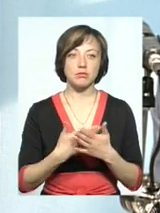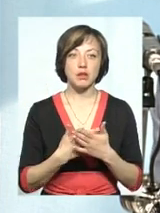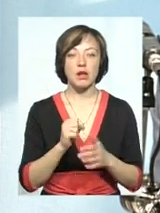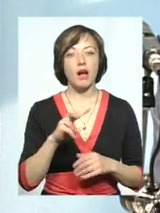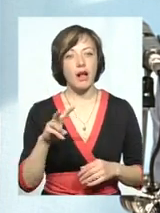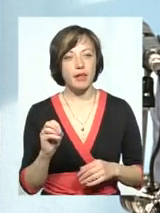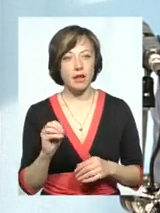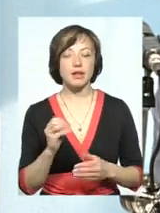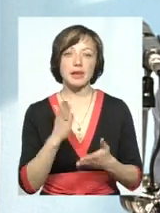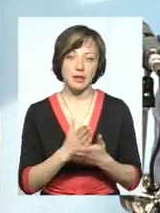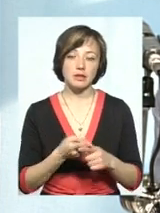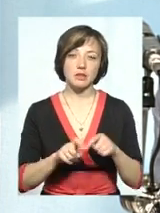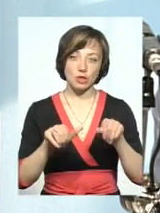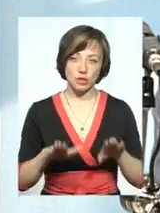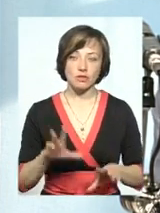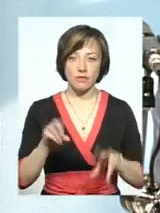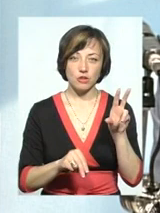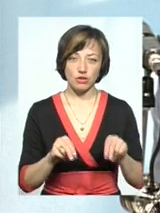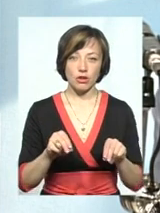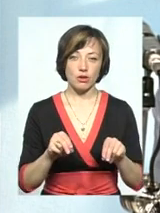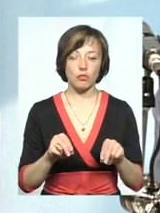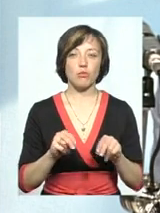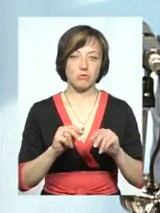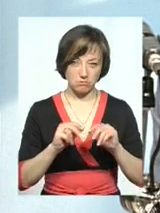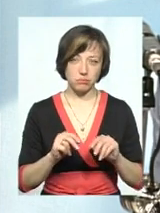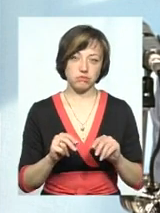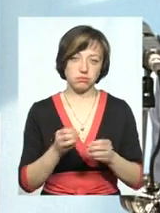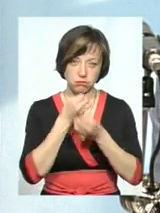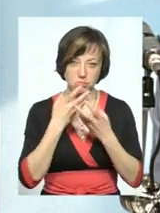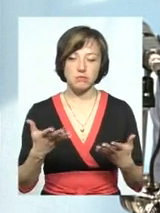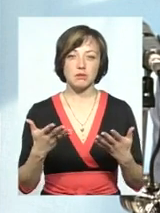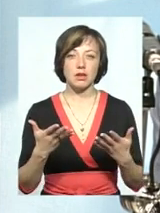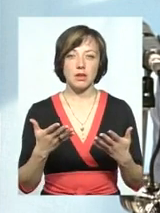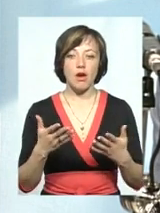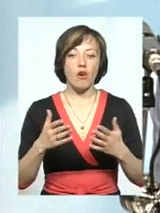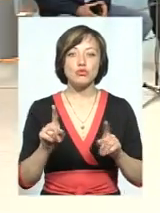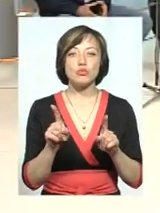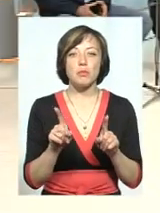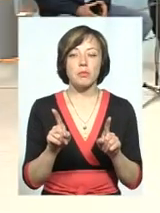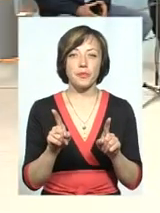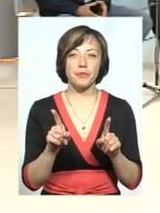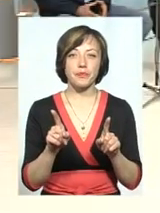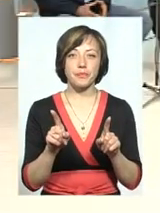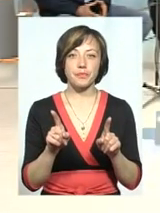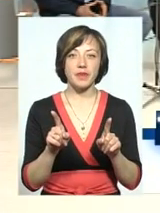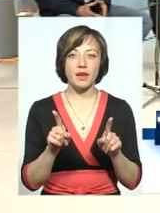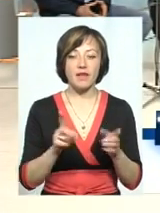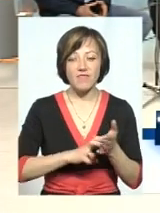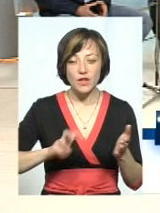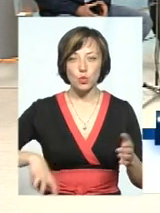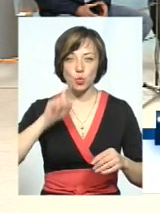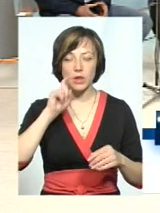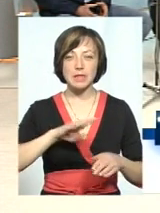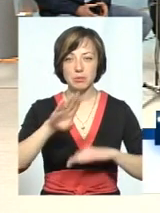але воно є, і я вважаю, це досить прогресивно в аспекті виходу України з-під інформаційного